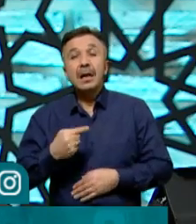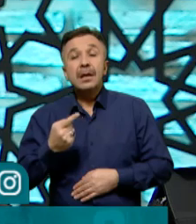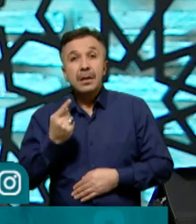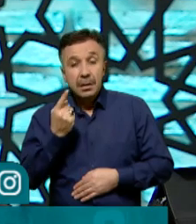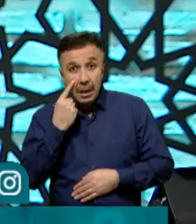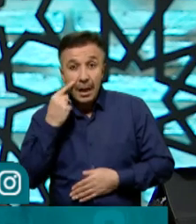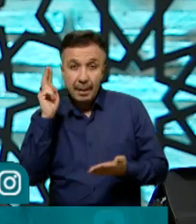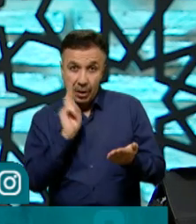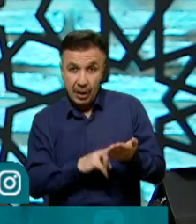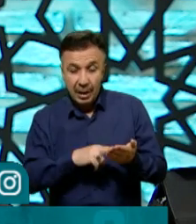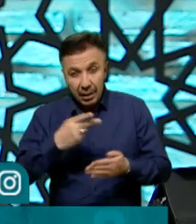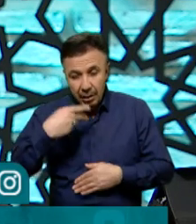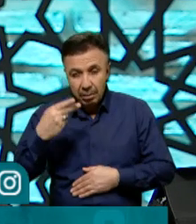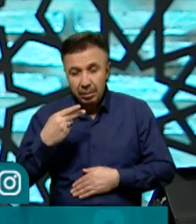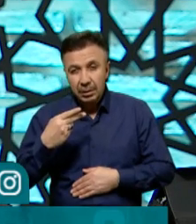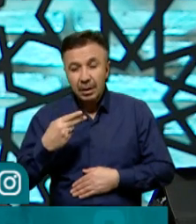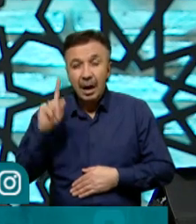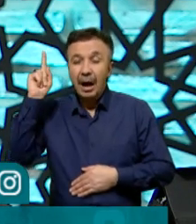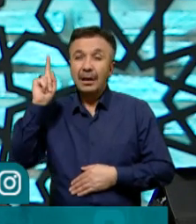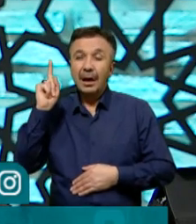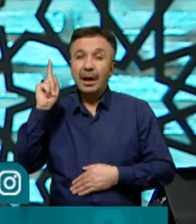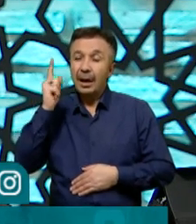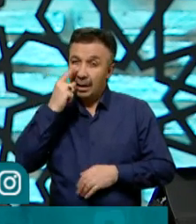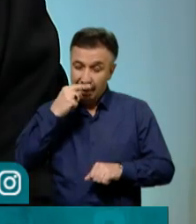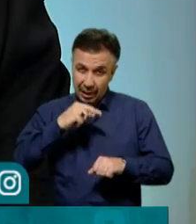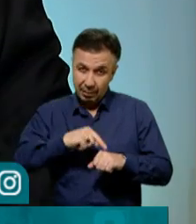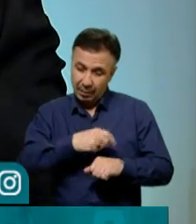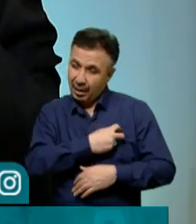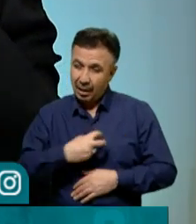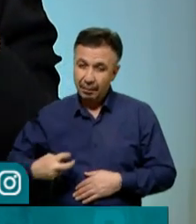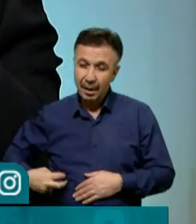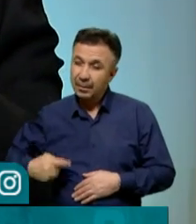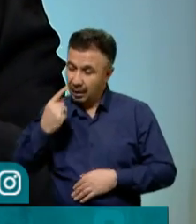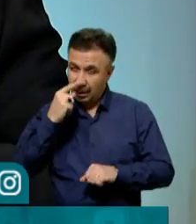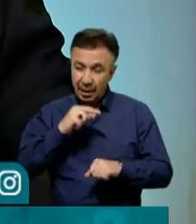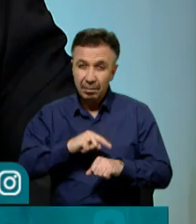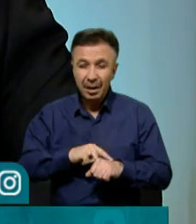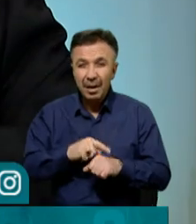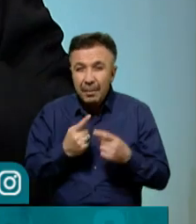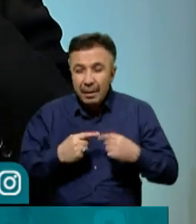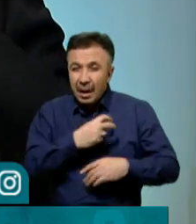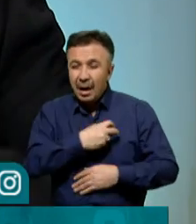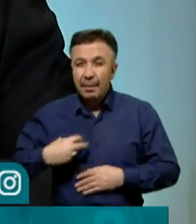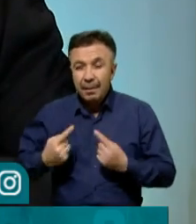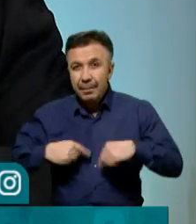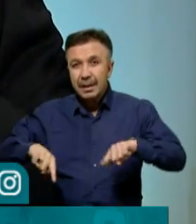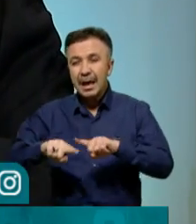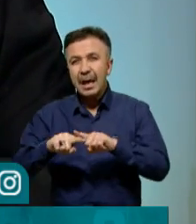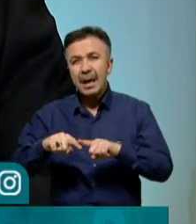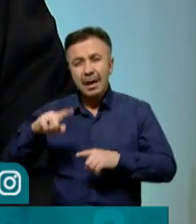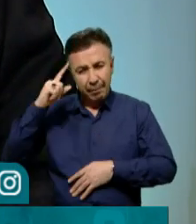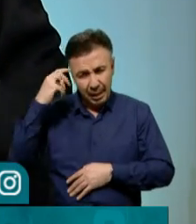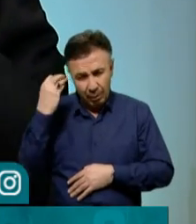söylemek. Allah'a iman, Peygamber'e ve Peygamber Efendimiz'e iman ve Peygamberimizin bize bildirmiş olduğu bütün esaslara,